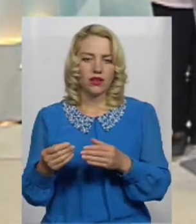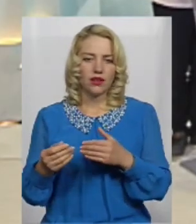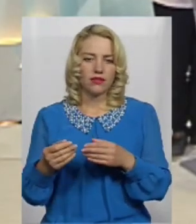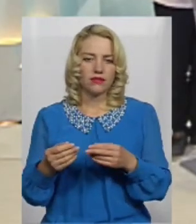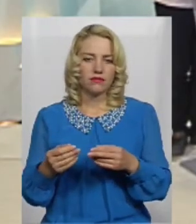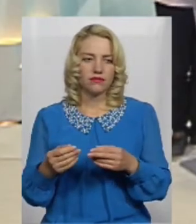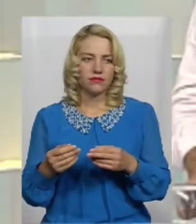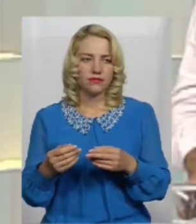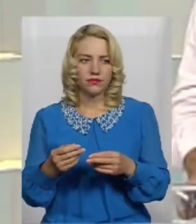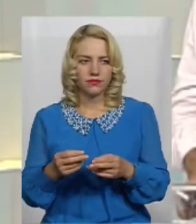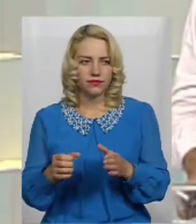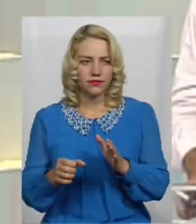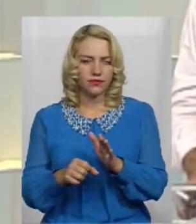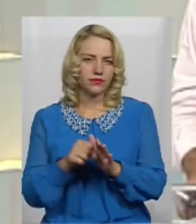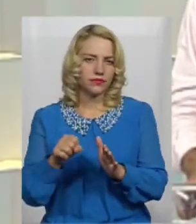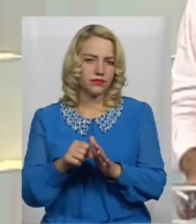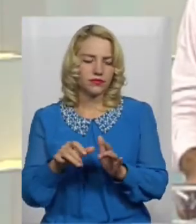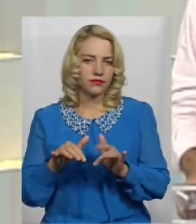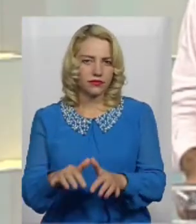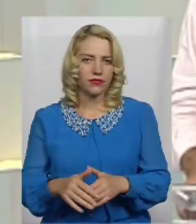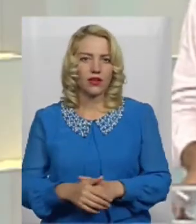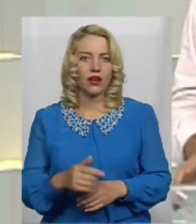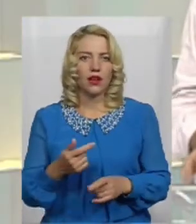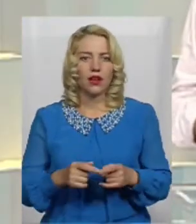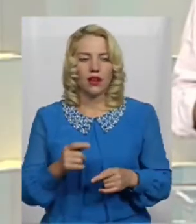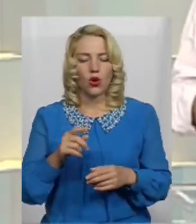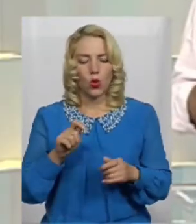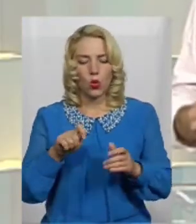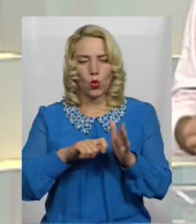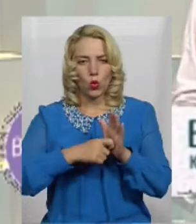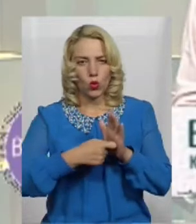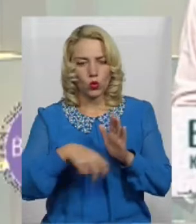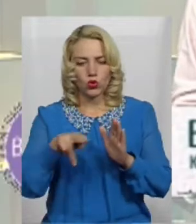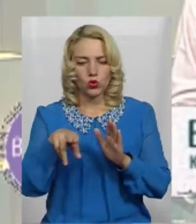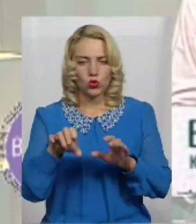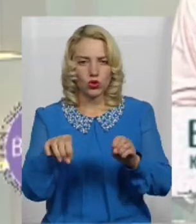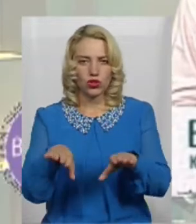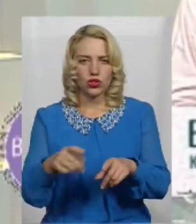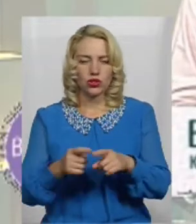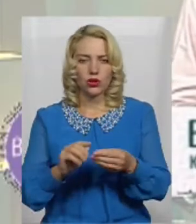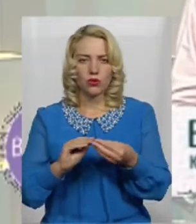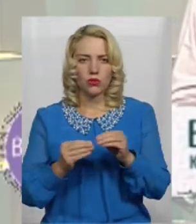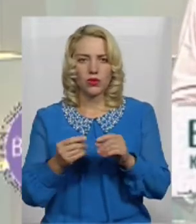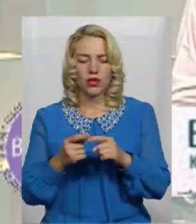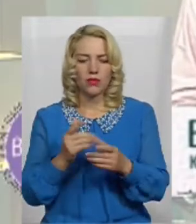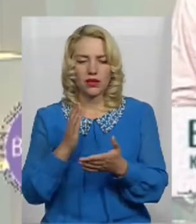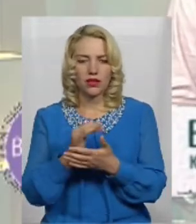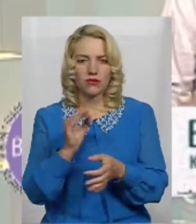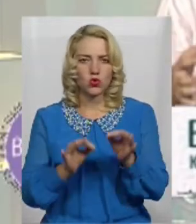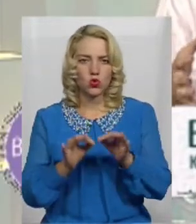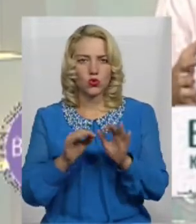Прошу, хвилину. Дякую за запитання. Ключ до рішення цієї проблеми лежить в нашій судовій